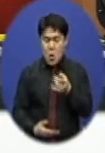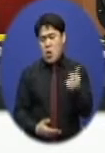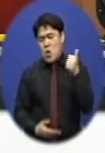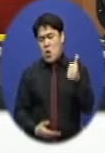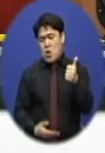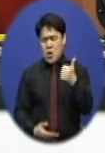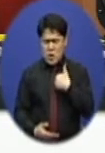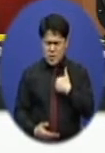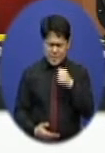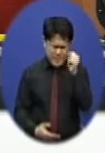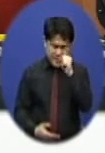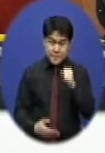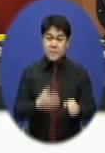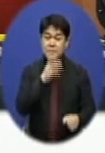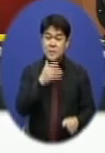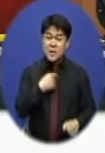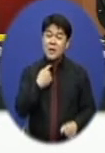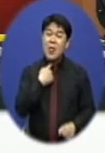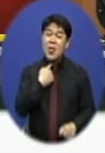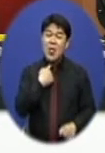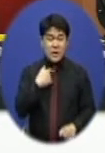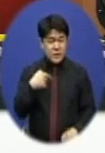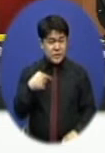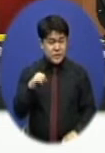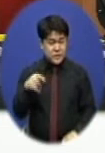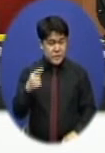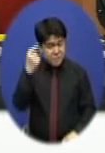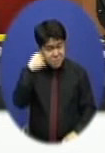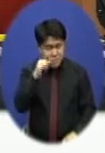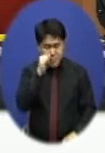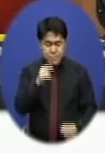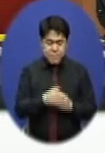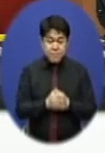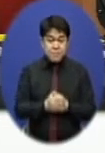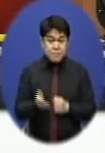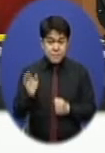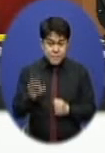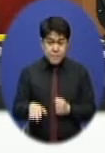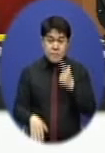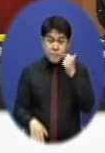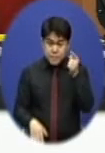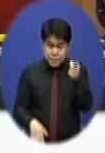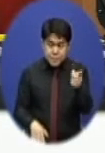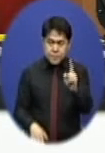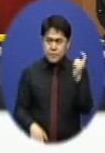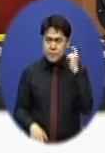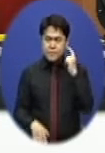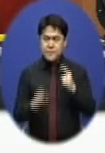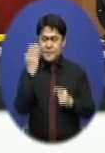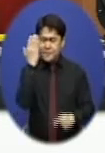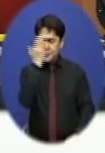그 나이 묻고 신 소리가 나잖아요. 네. 근데 이제 허스키 소리, 허스키한 소리가. 네. 근데 우리 아버님 목소리 너무